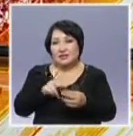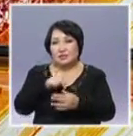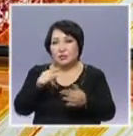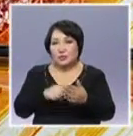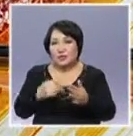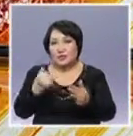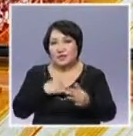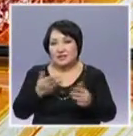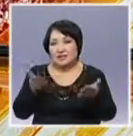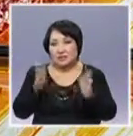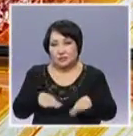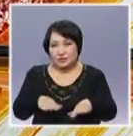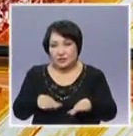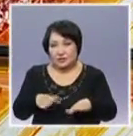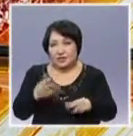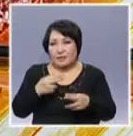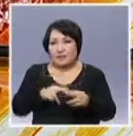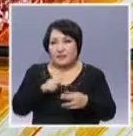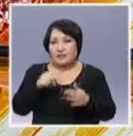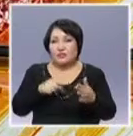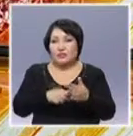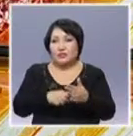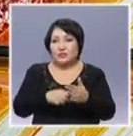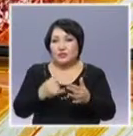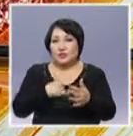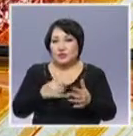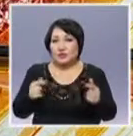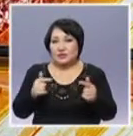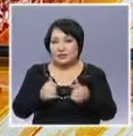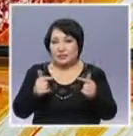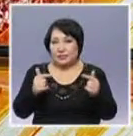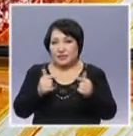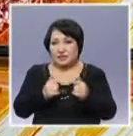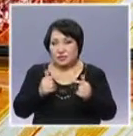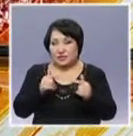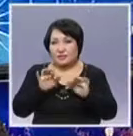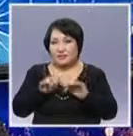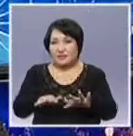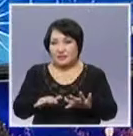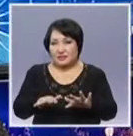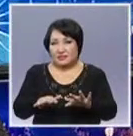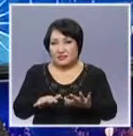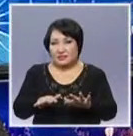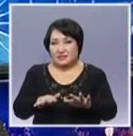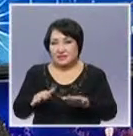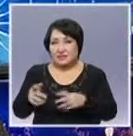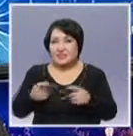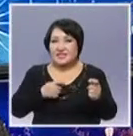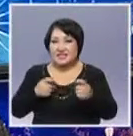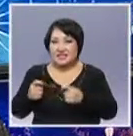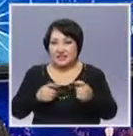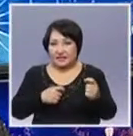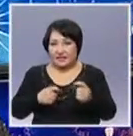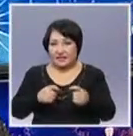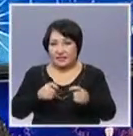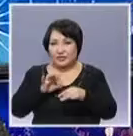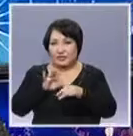По этому вопросу у нас тоже определенные меры администрирования проводятся. К примеру, мы